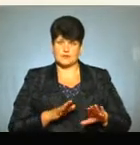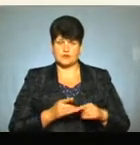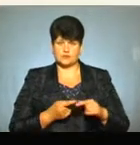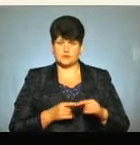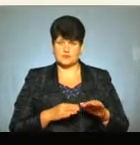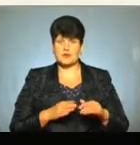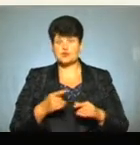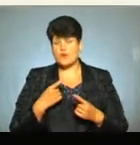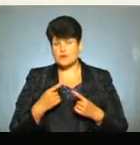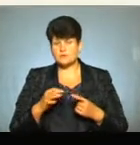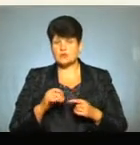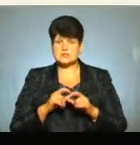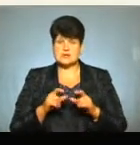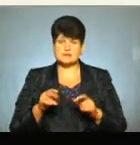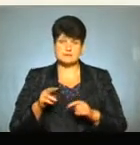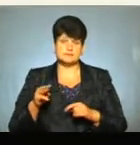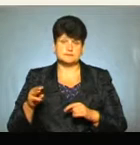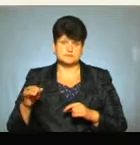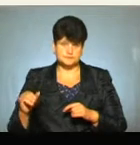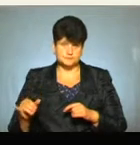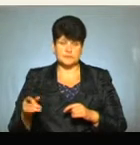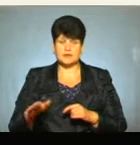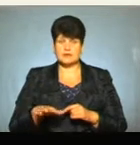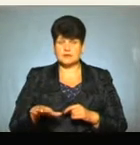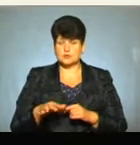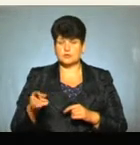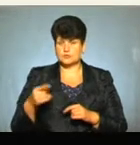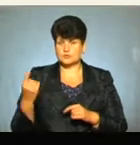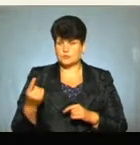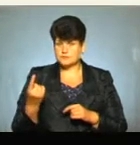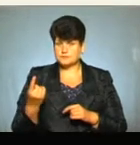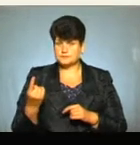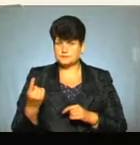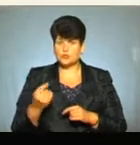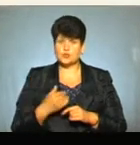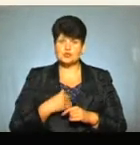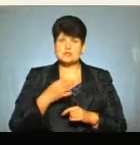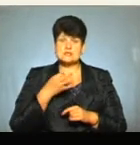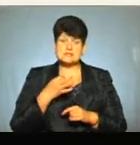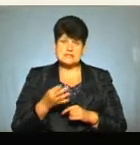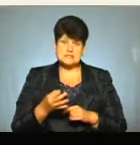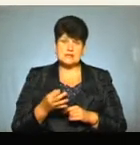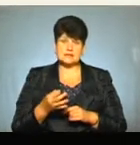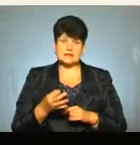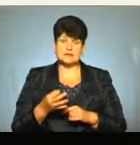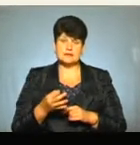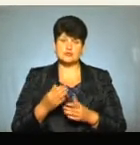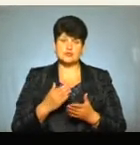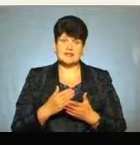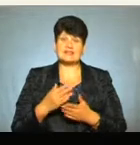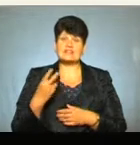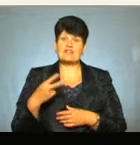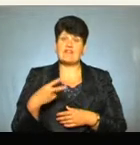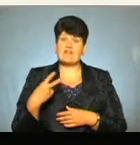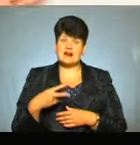такої практики. Якщо говорити про заклади професійної освіти на території Тернопільської області, то хочу сказати, що на даний час є їх